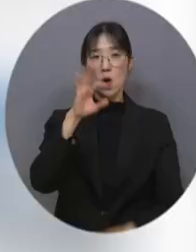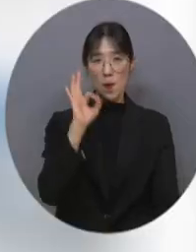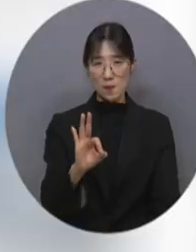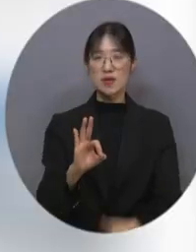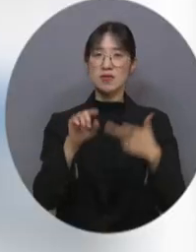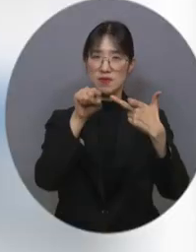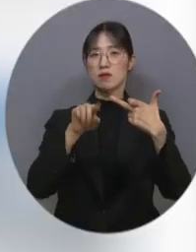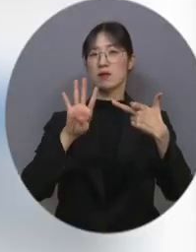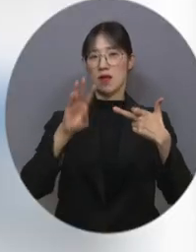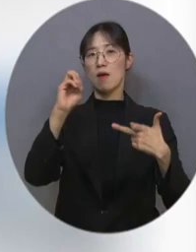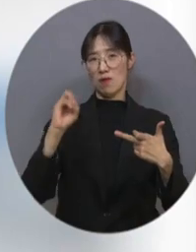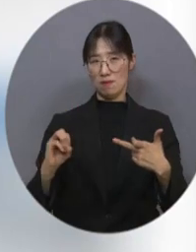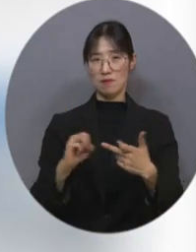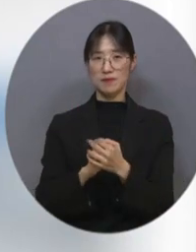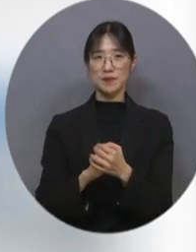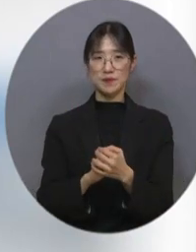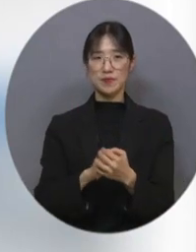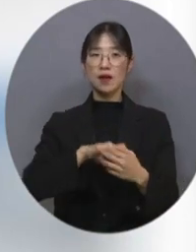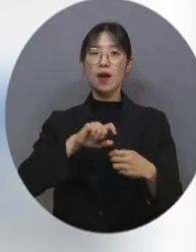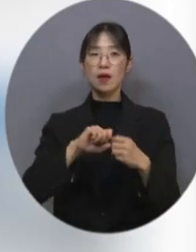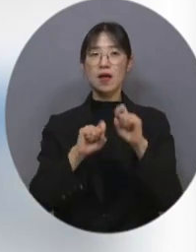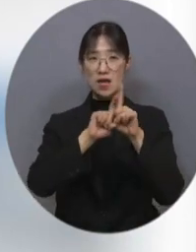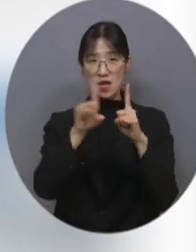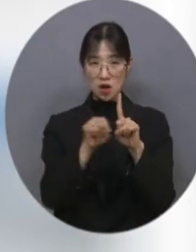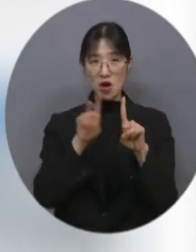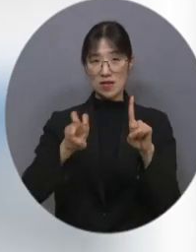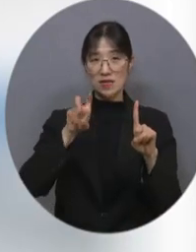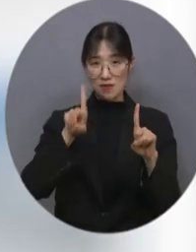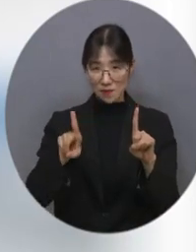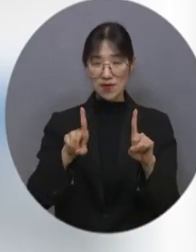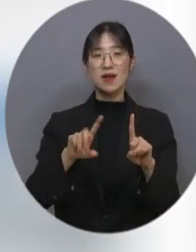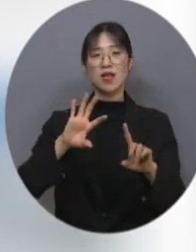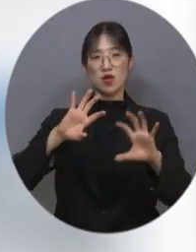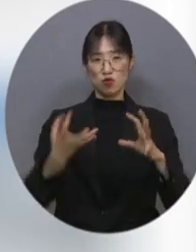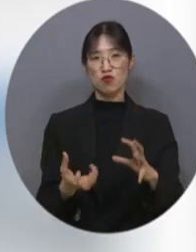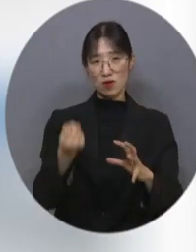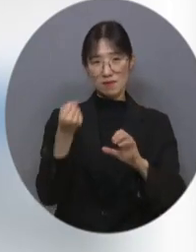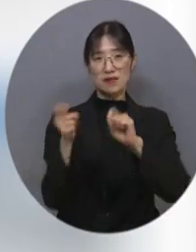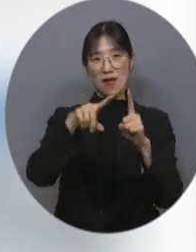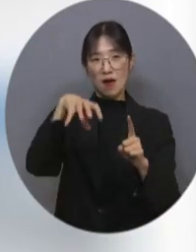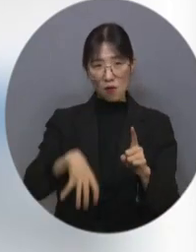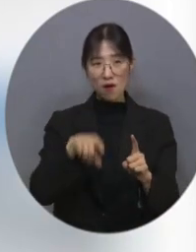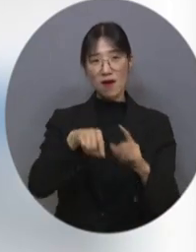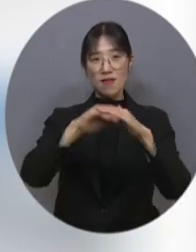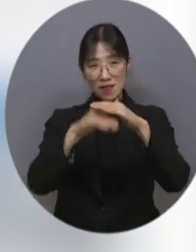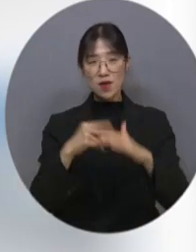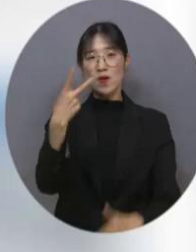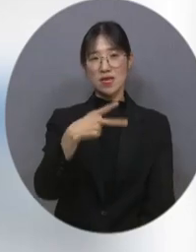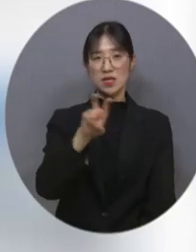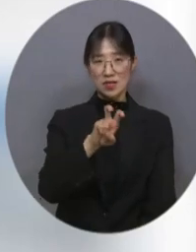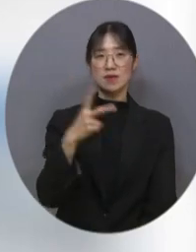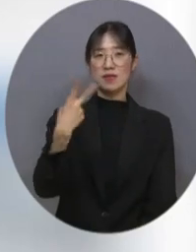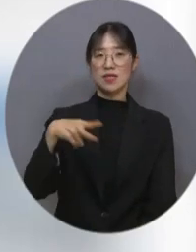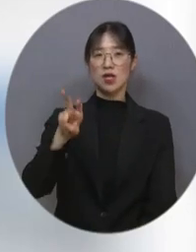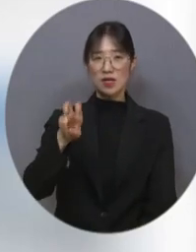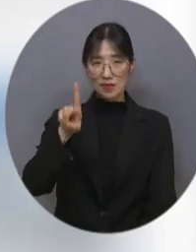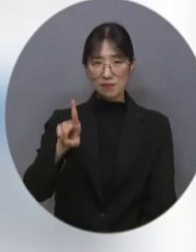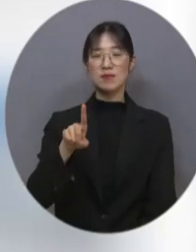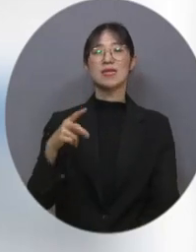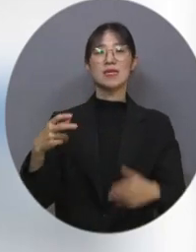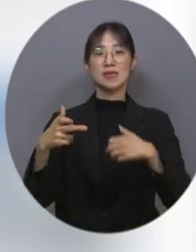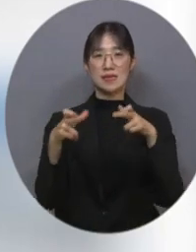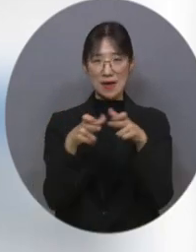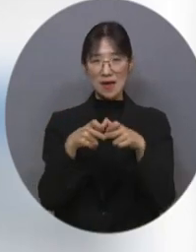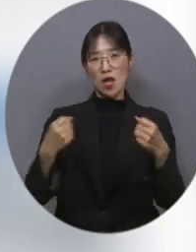나타났습니다. 지난달 21일 국립재활원은 해당 내용이 담긴 2020-2021년 장애인 건강보건